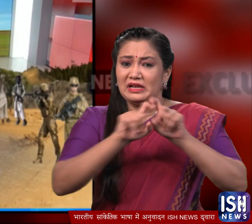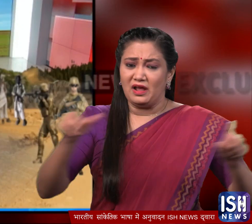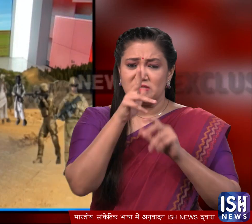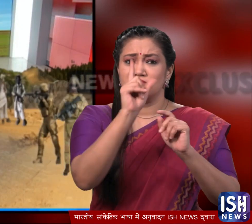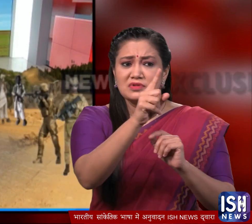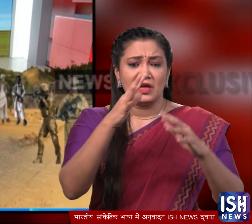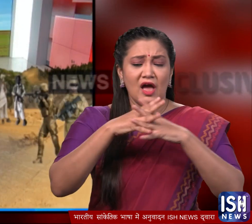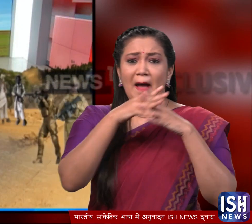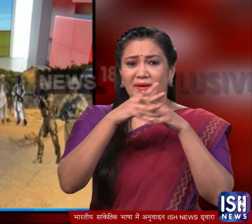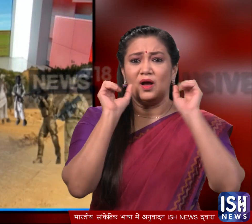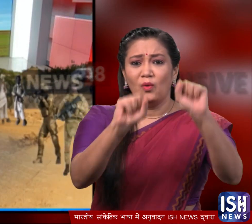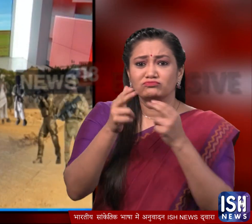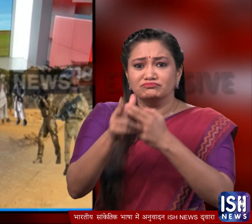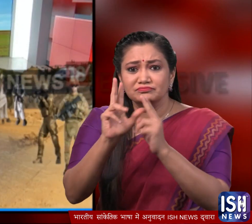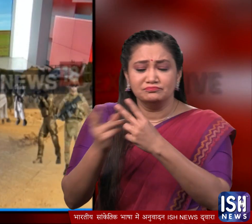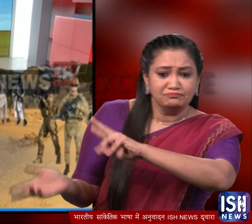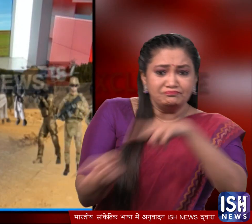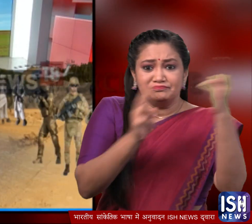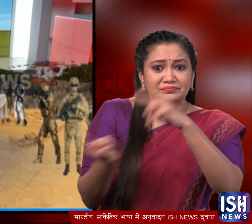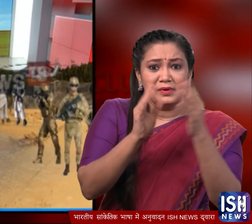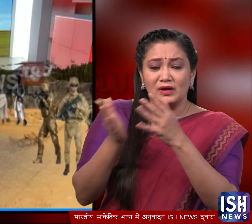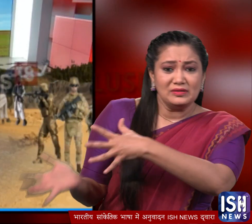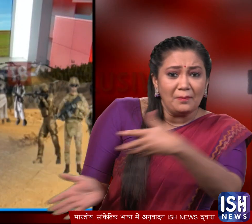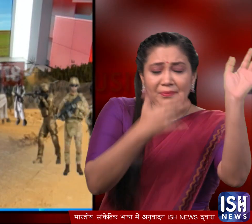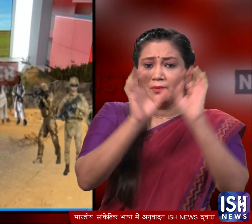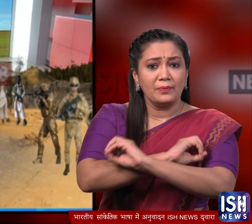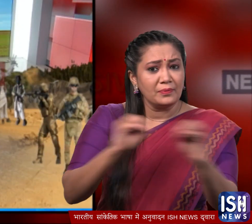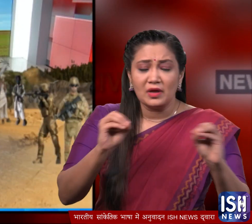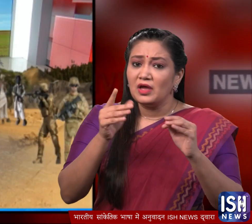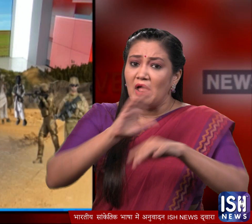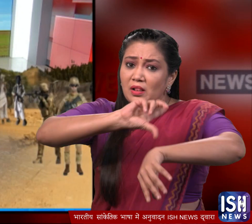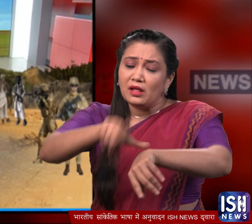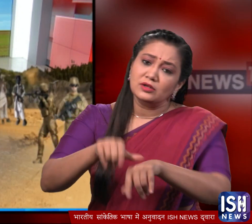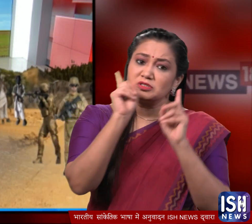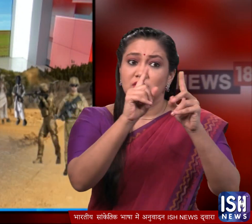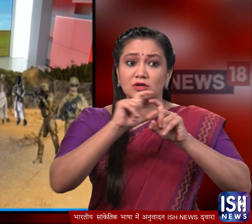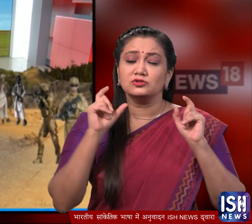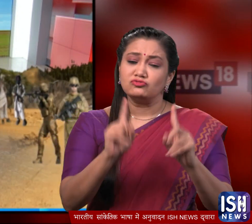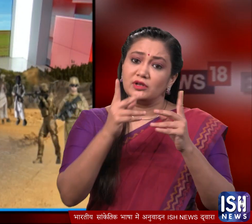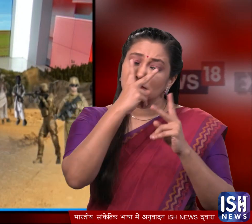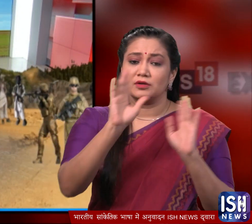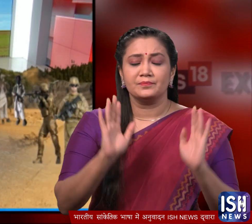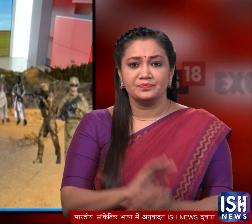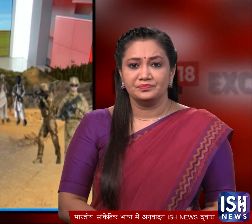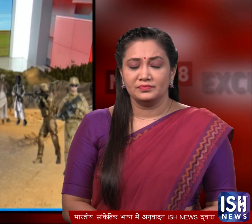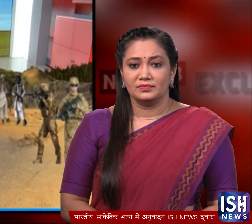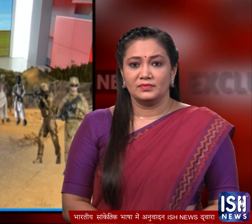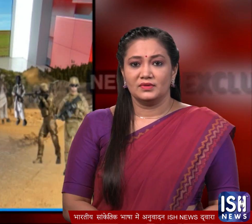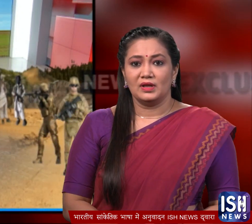चेतावनी दी कि अमेरिका अगर अपने सैनिकों को निकालने में देरी करेगा तो इसके गंभीर नतीजे उसे भुगतने होंगे। तालिबान के